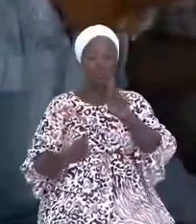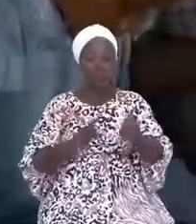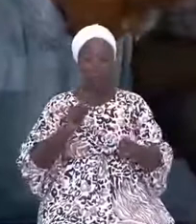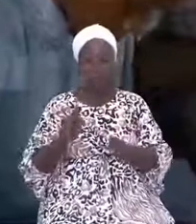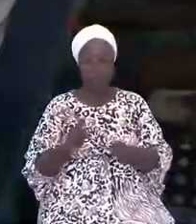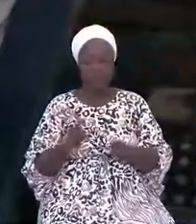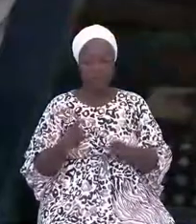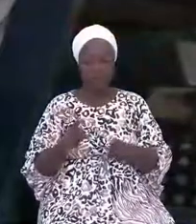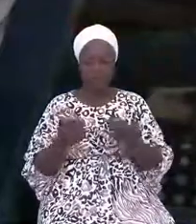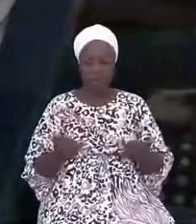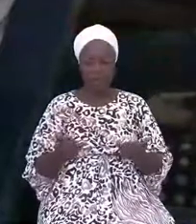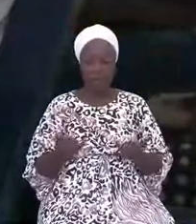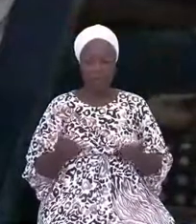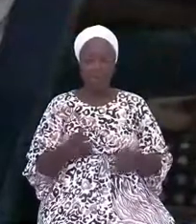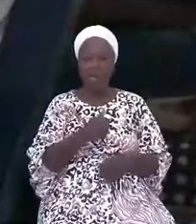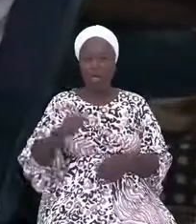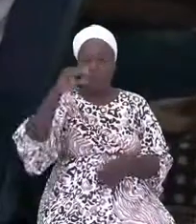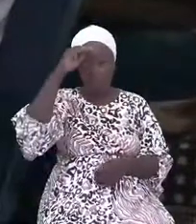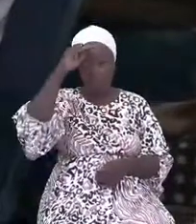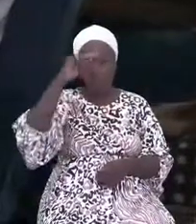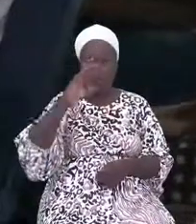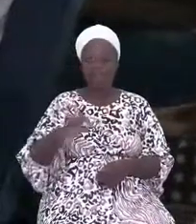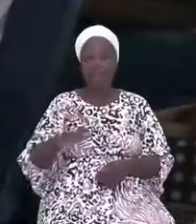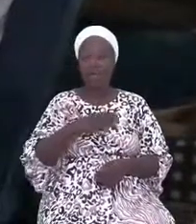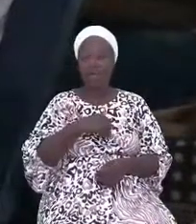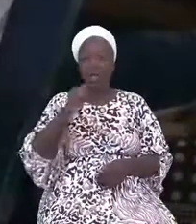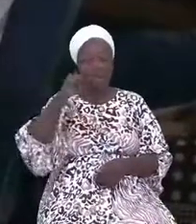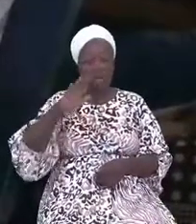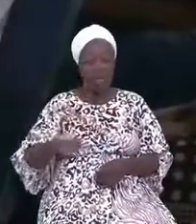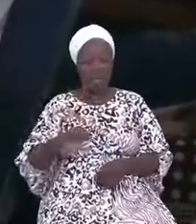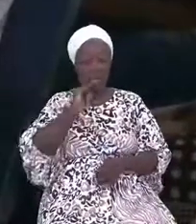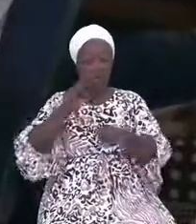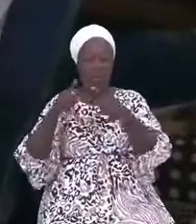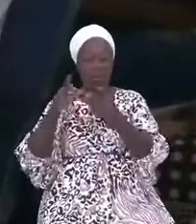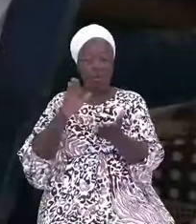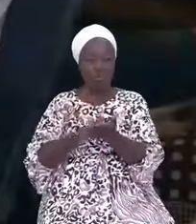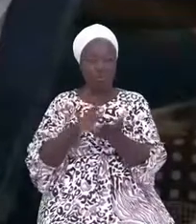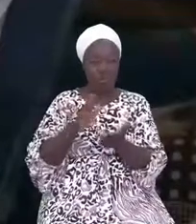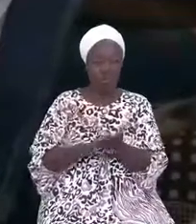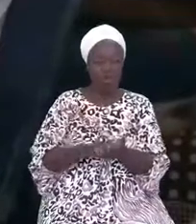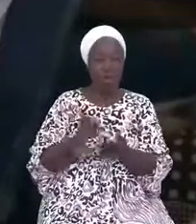sait que tous les besoins seront pourvus.